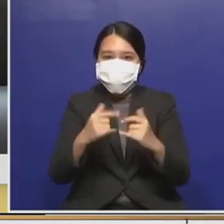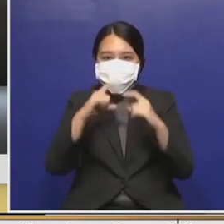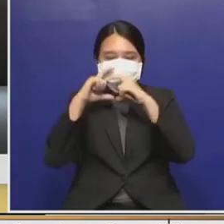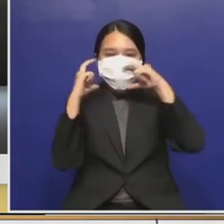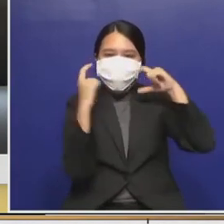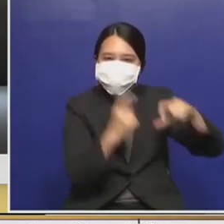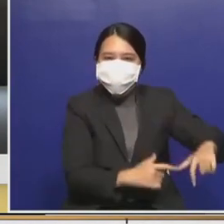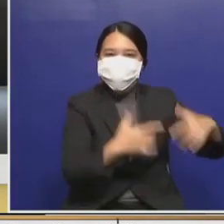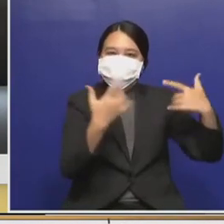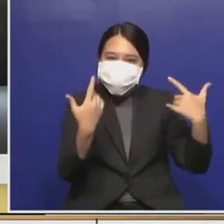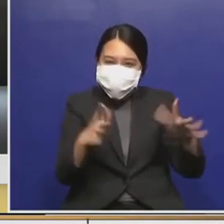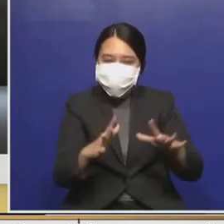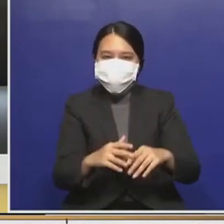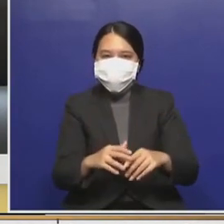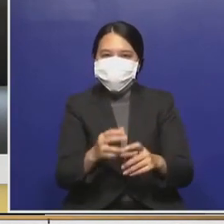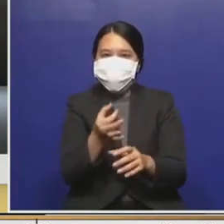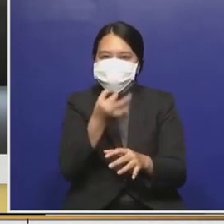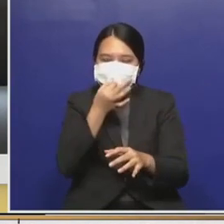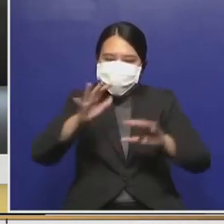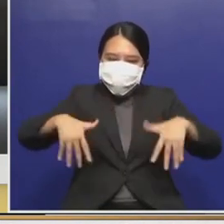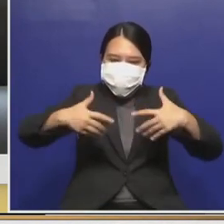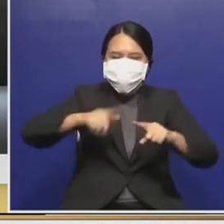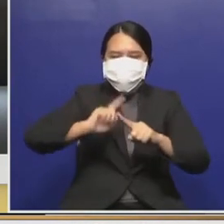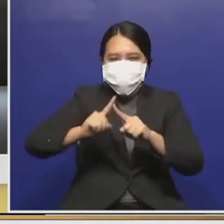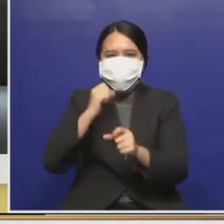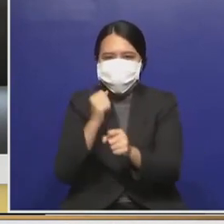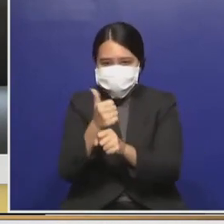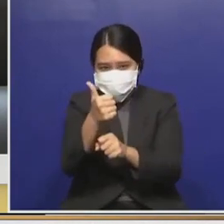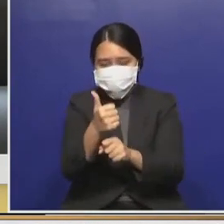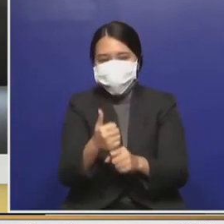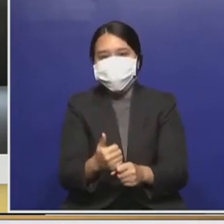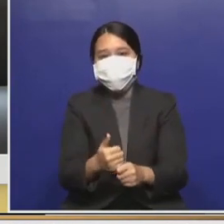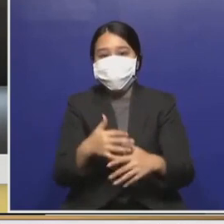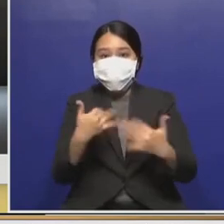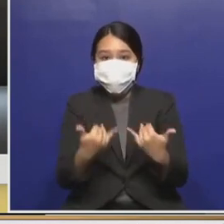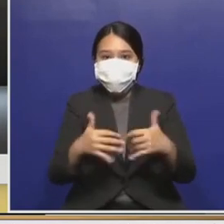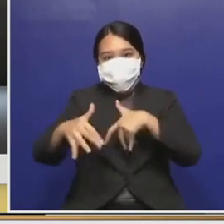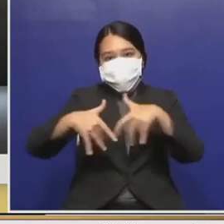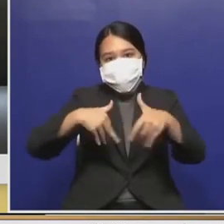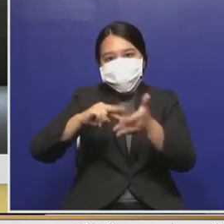กหมดแล้วชาวบ้านบอกว่าวัParkซิน การเมือง